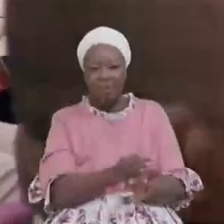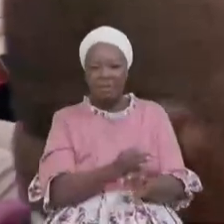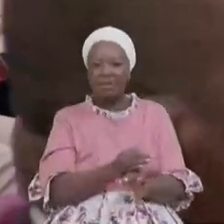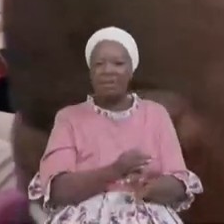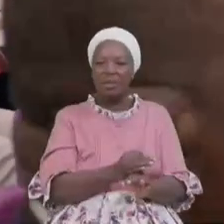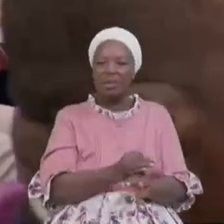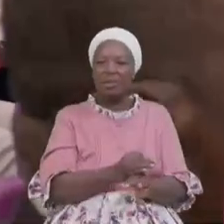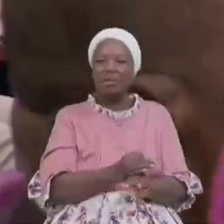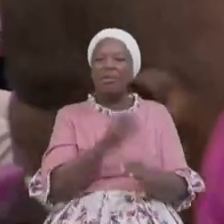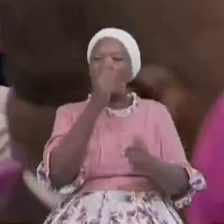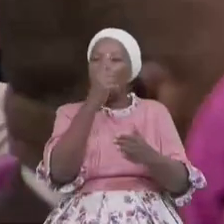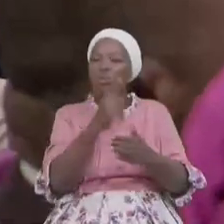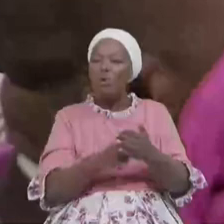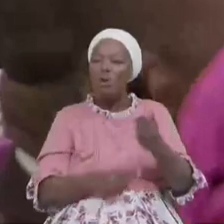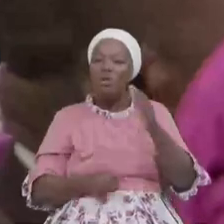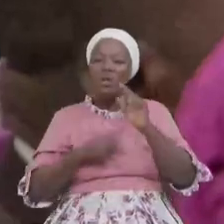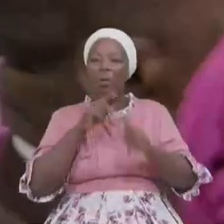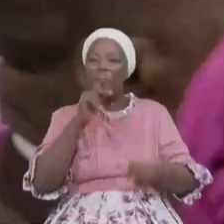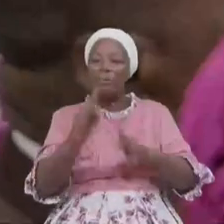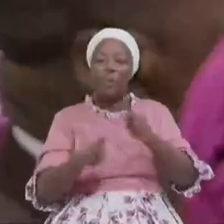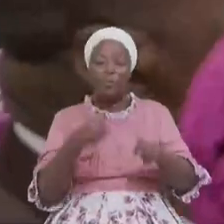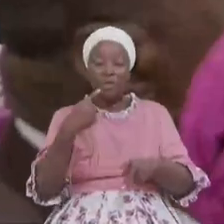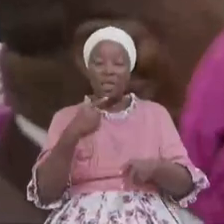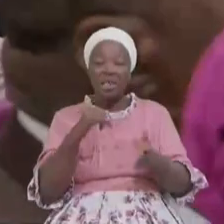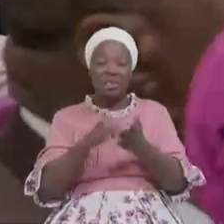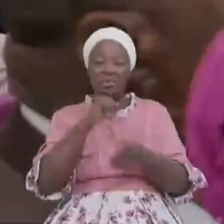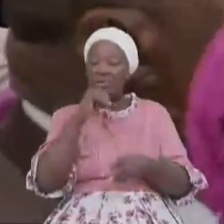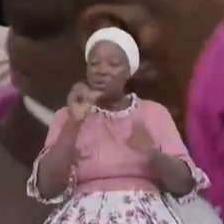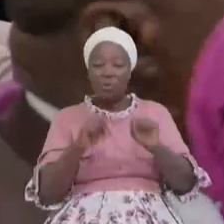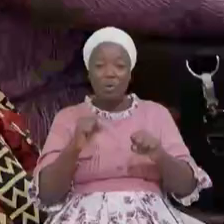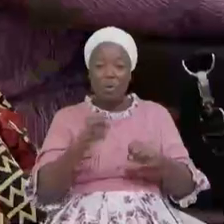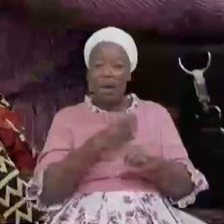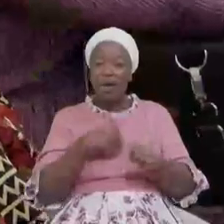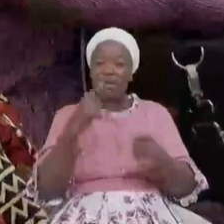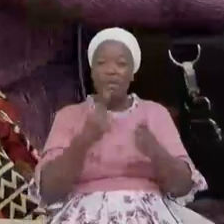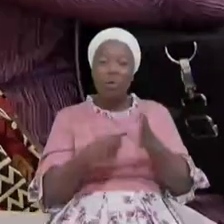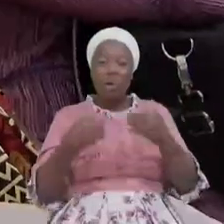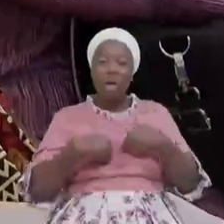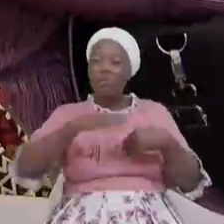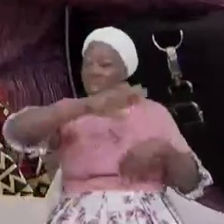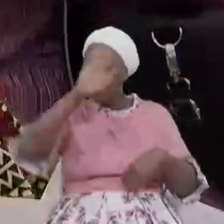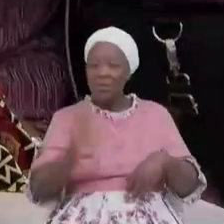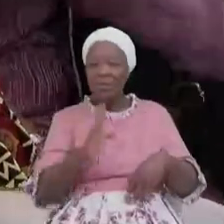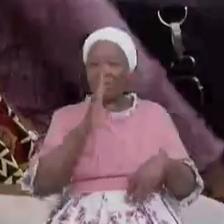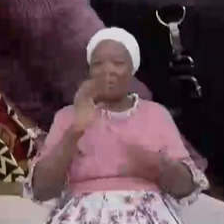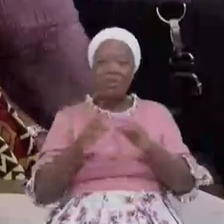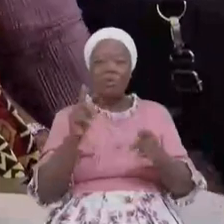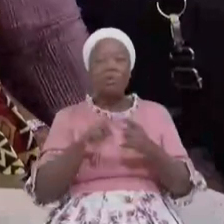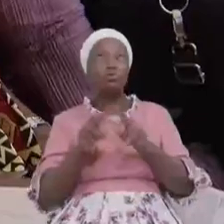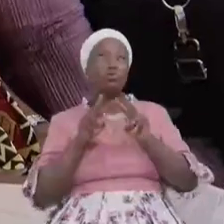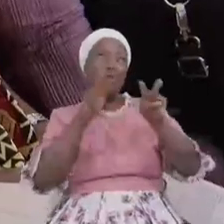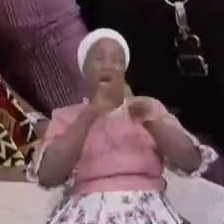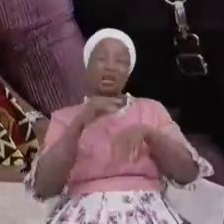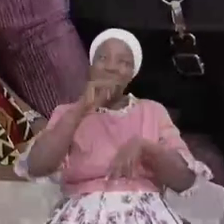Ce que les gens disent est impossible. Et ce qui n'a jamais été fait. Oh, regardez le soleil et